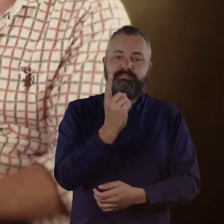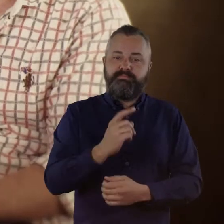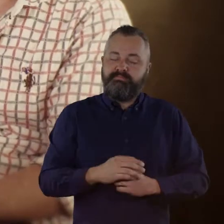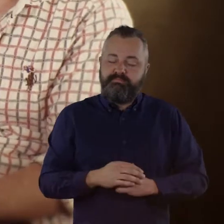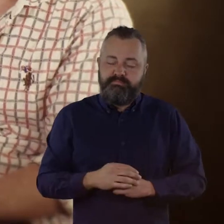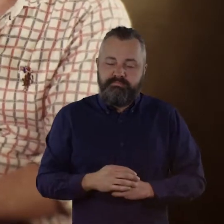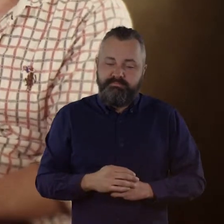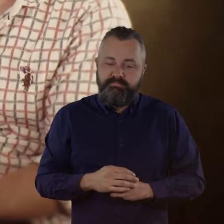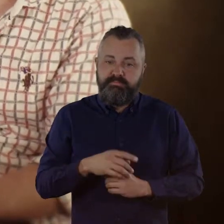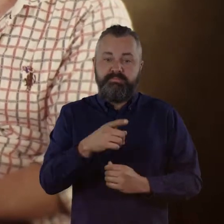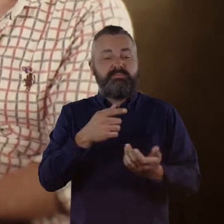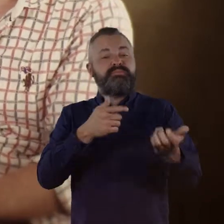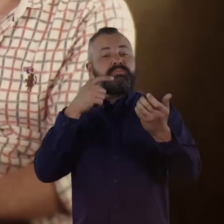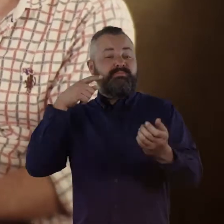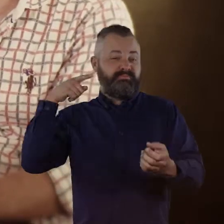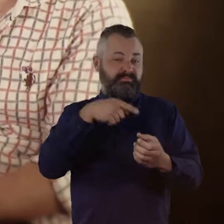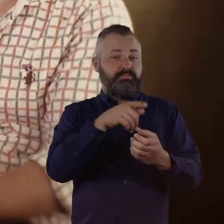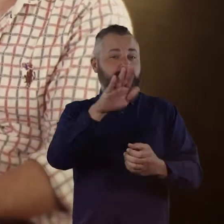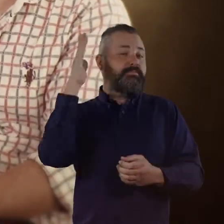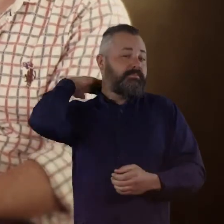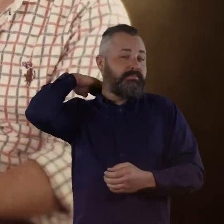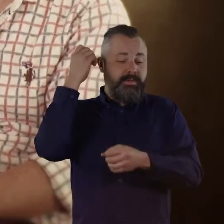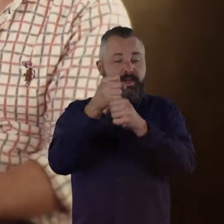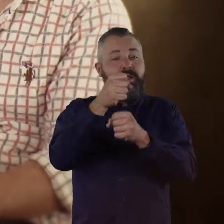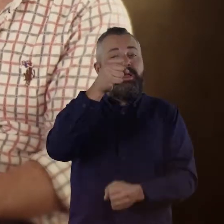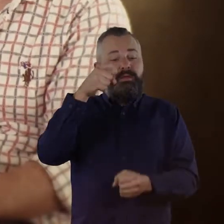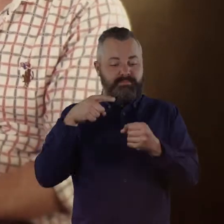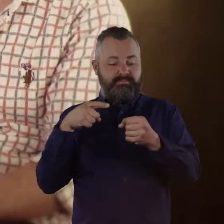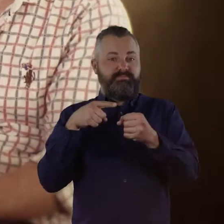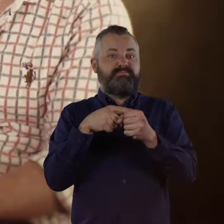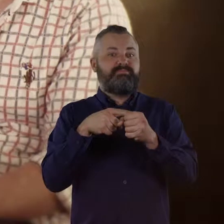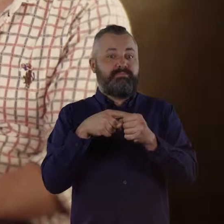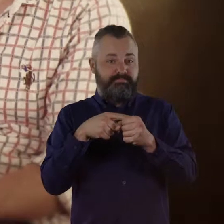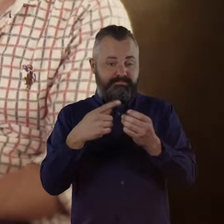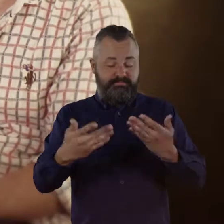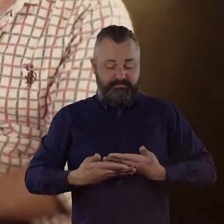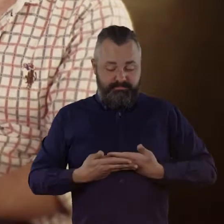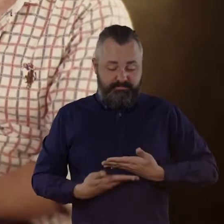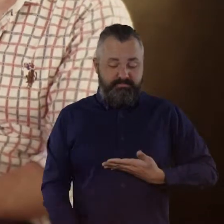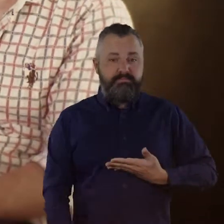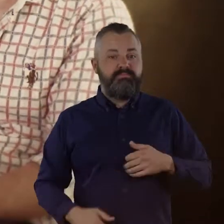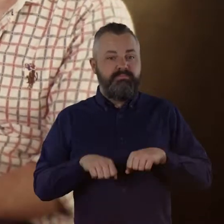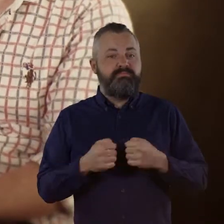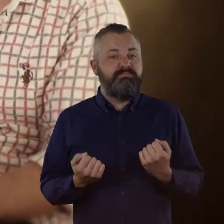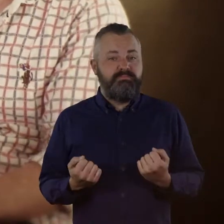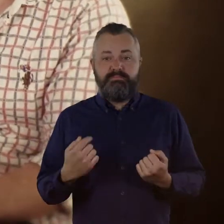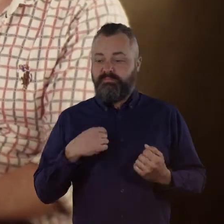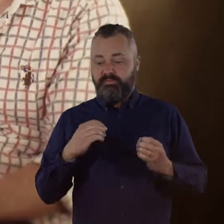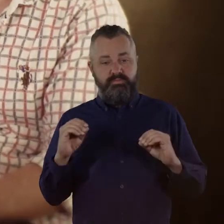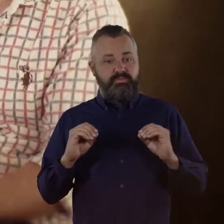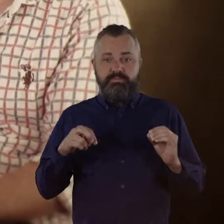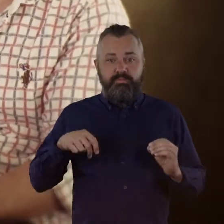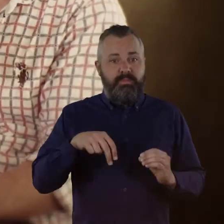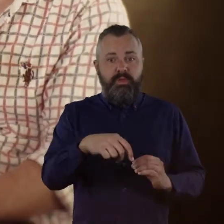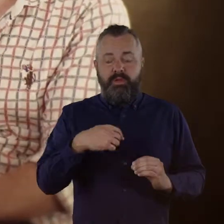Quand le docteur m'a dit « Votre colonne vertébrale a été touchée, vos membres inférieurs sont paralysés », ça a été un choc